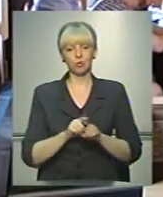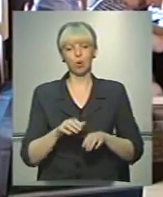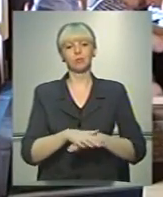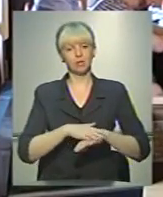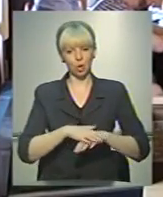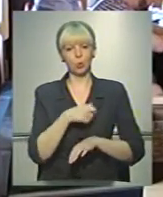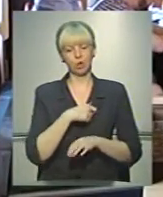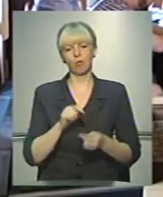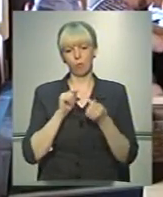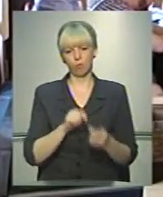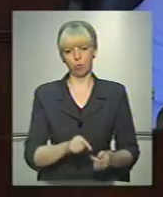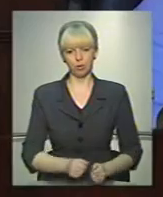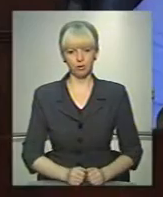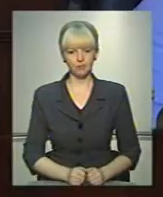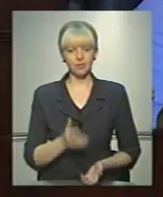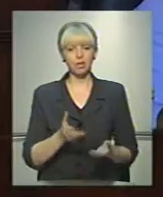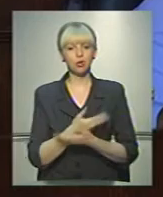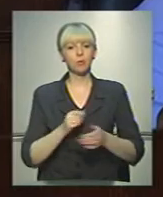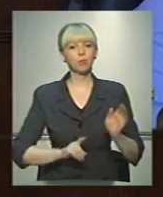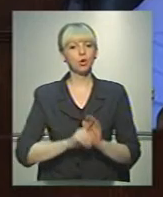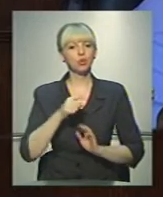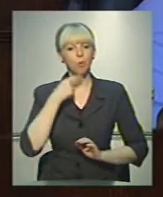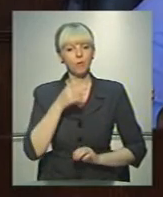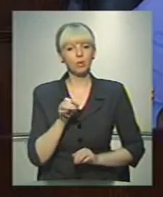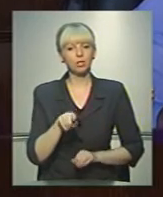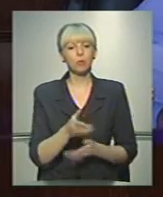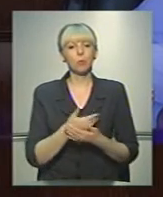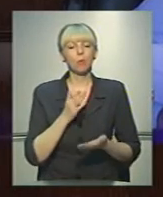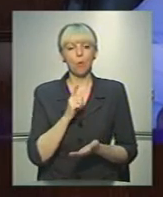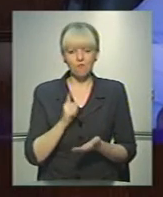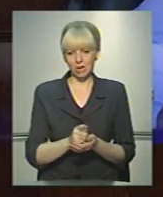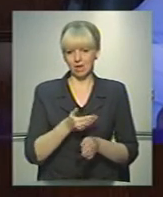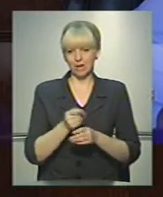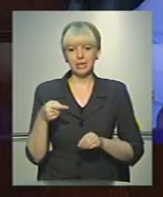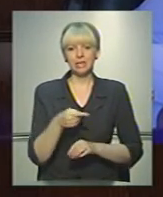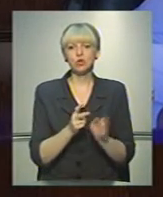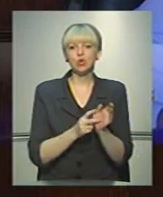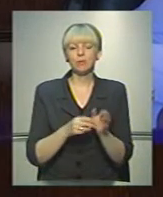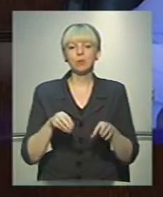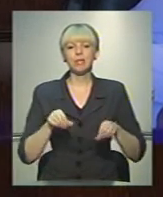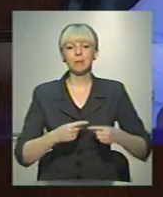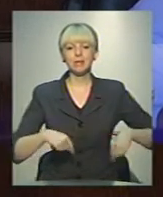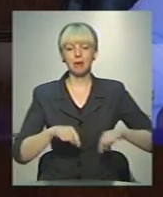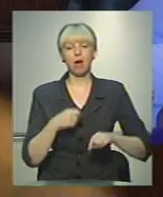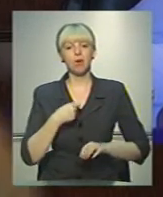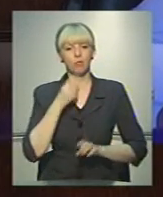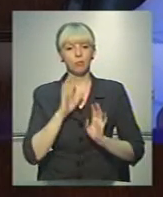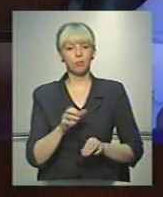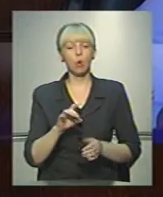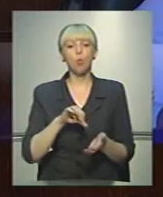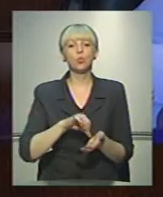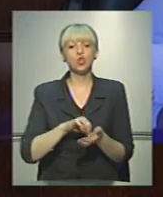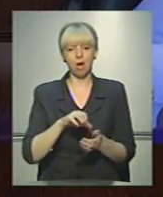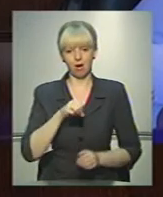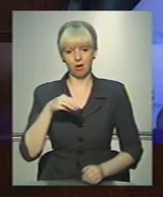народні обранці проти. Якщо ми почнемо говорити про те, що ми маємо виділяти 1700 земельних ділянок, а я говорю тільки про